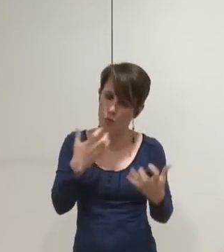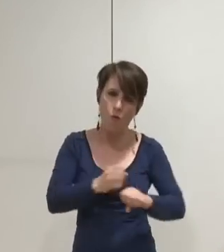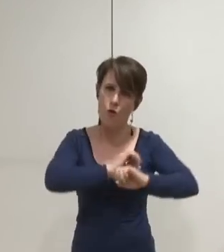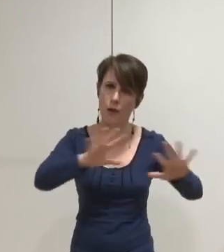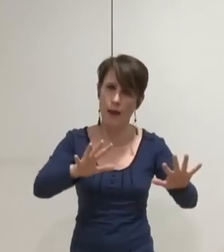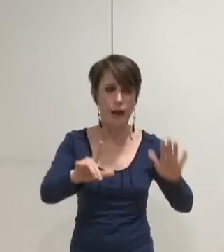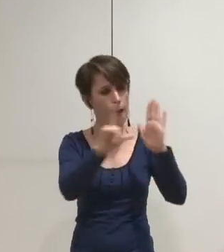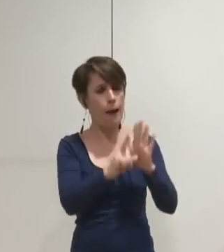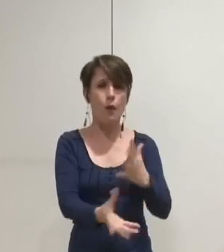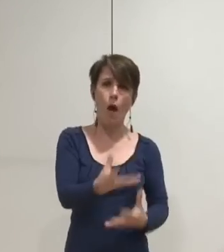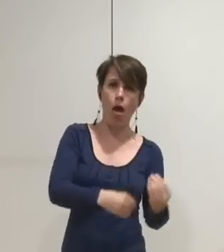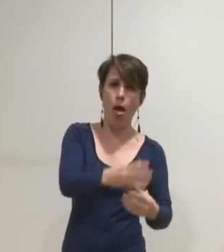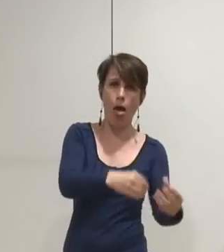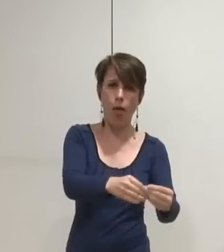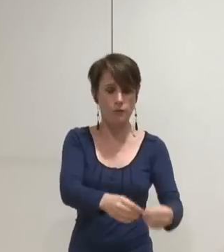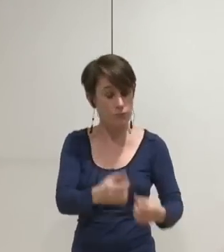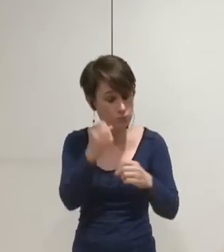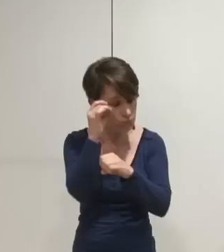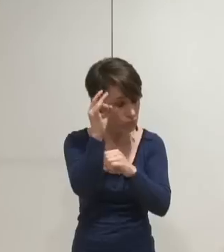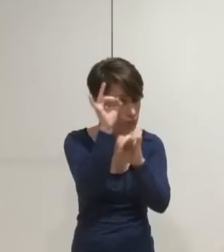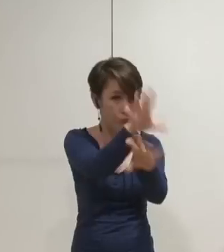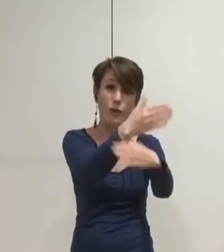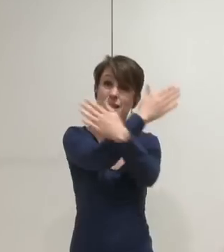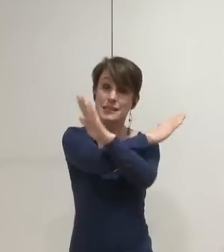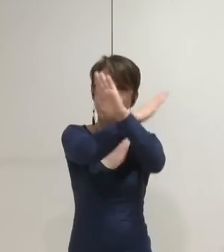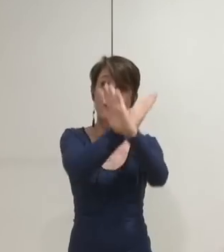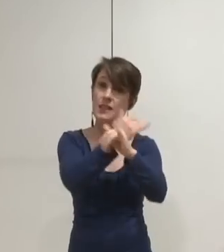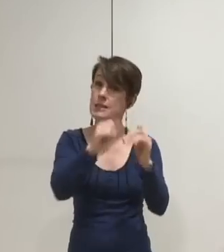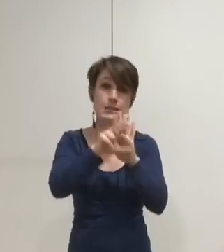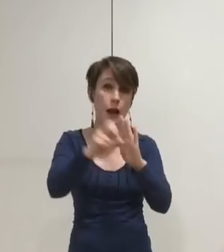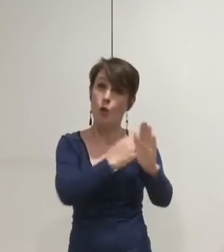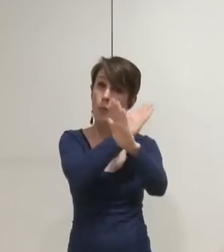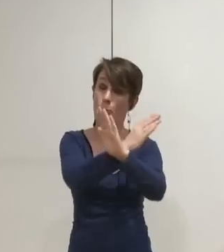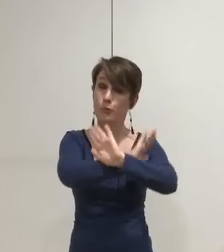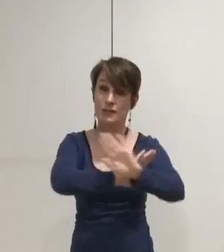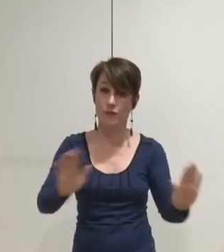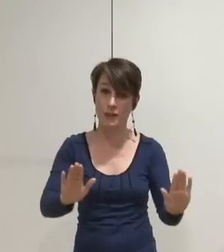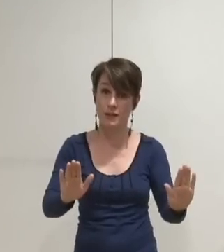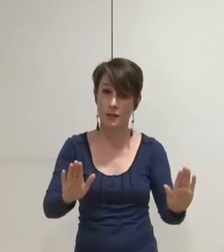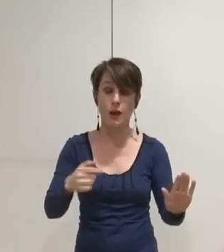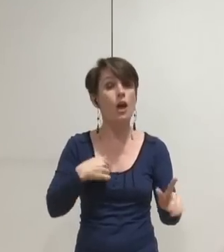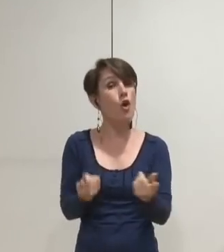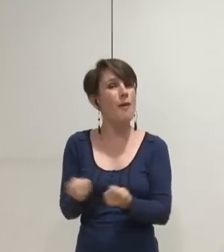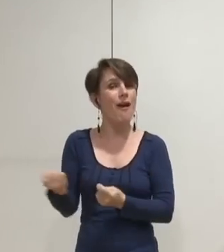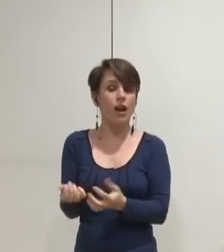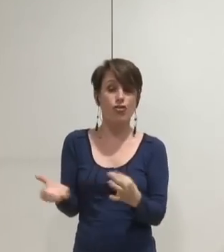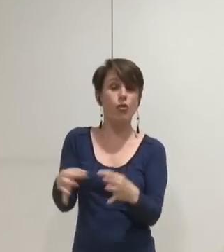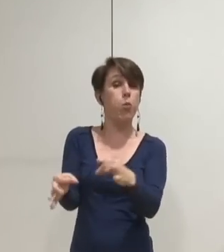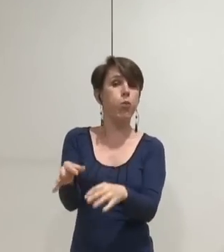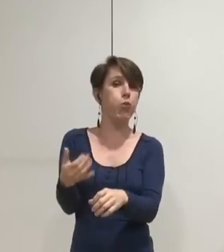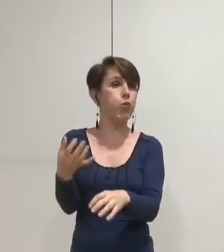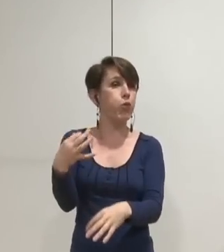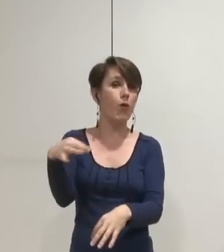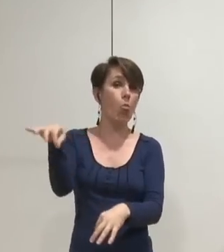arrangements avec la loi noble c'est terminé la régie publique que nous préparons n'est pas un artifice nous avons face à nous une situation